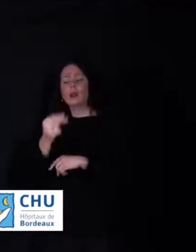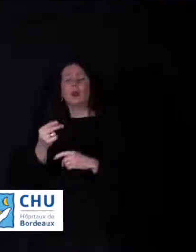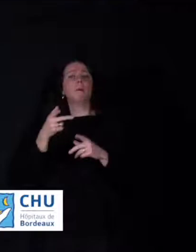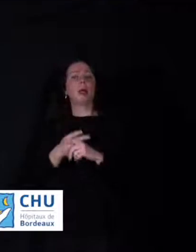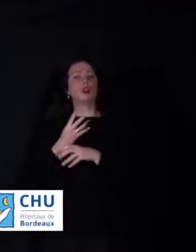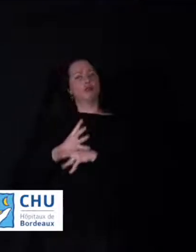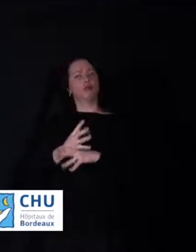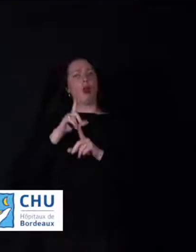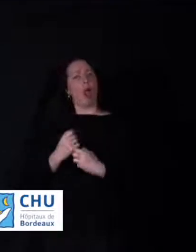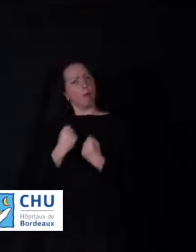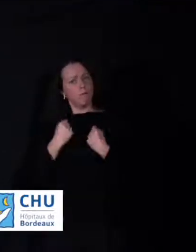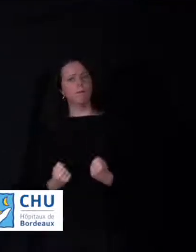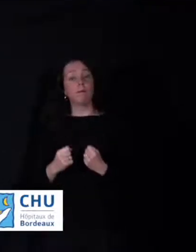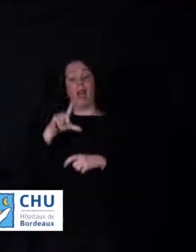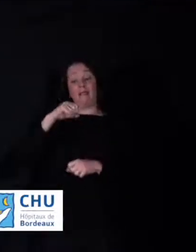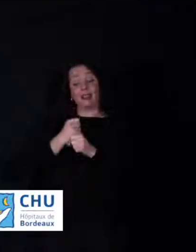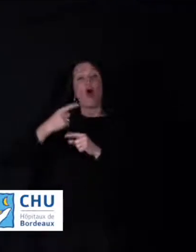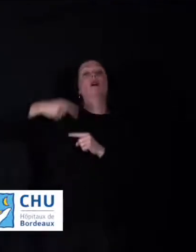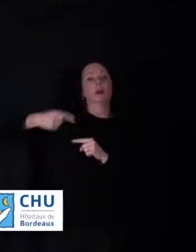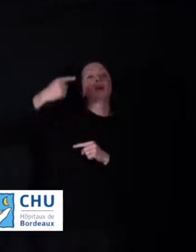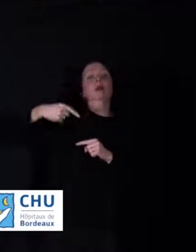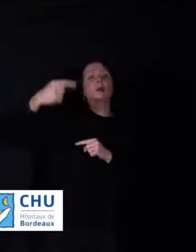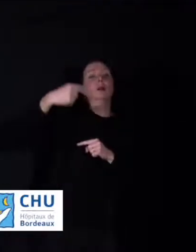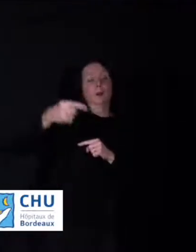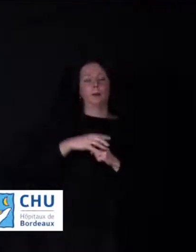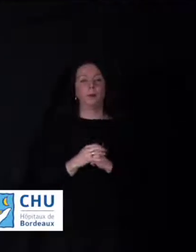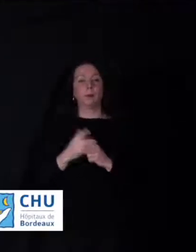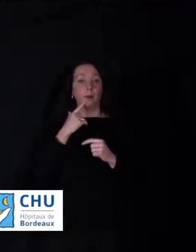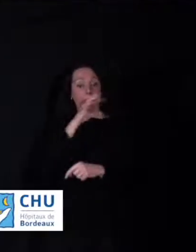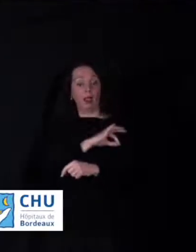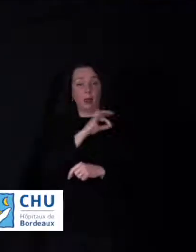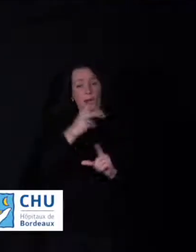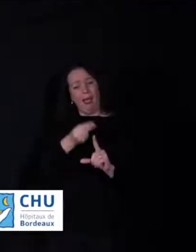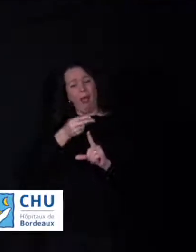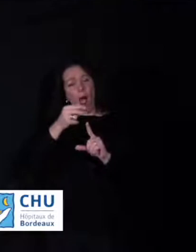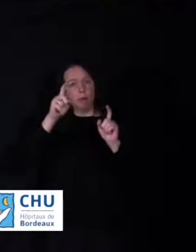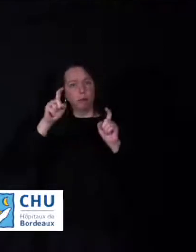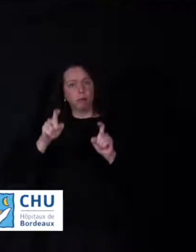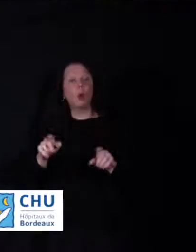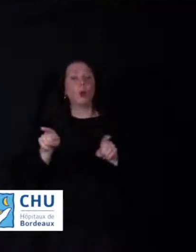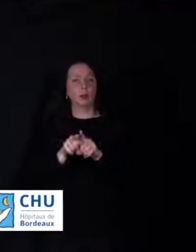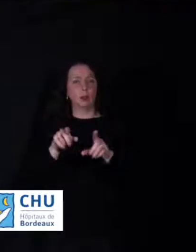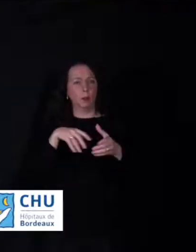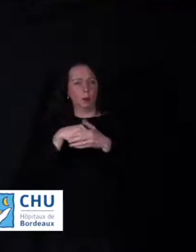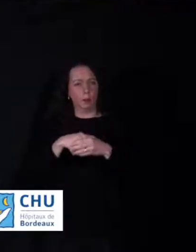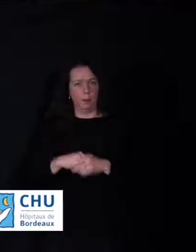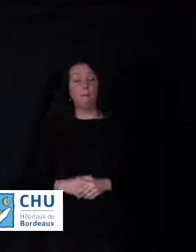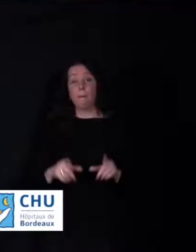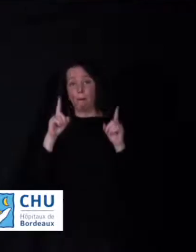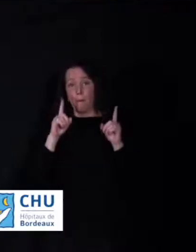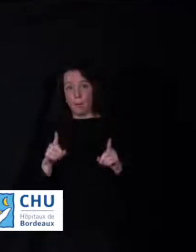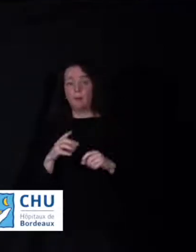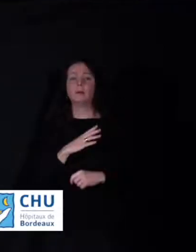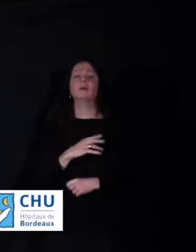les 20 ans. Donc là aussi, on diminue le nombre d'injections. En revanche, on va retrouver nos